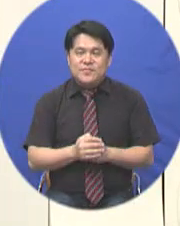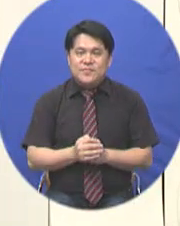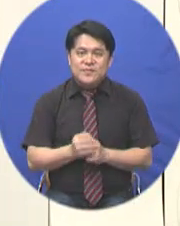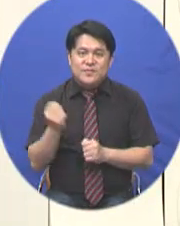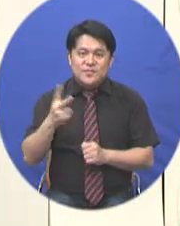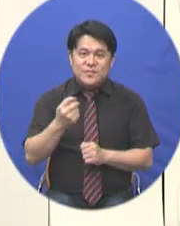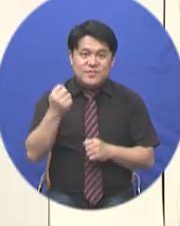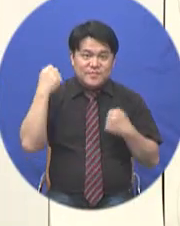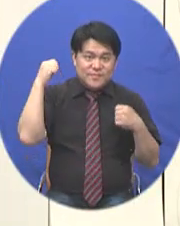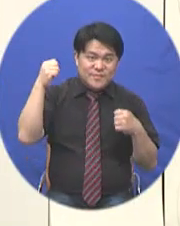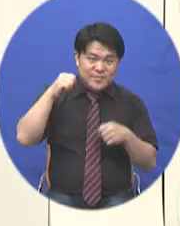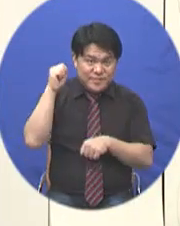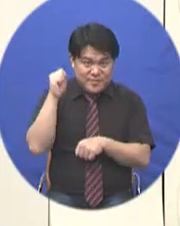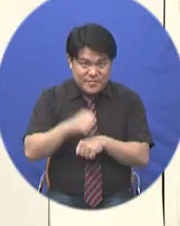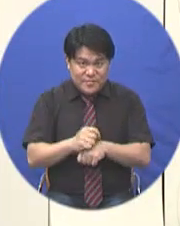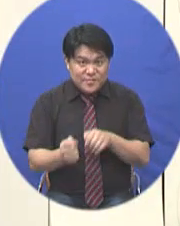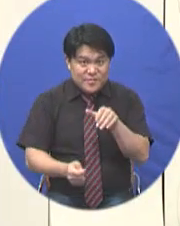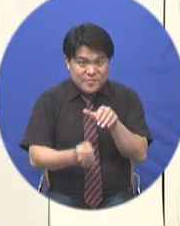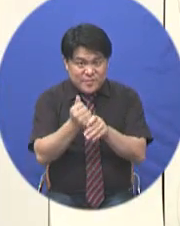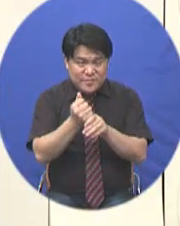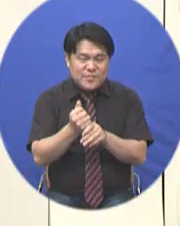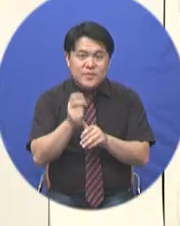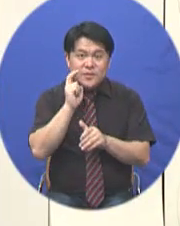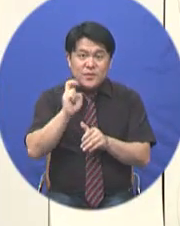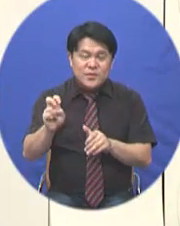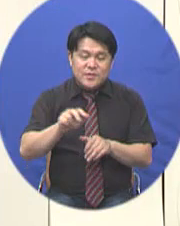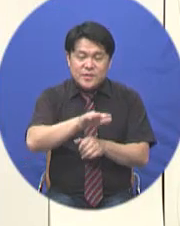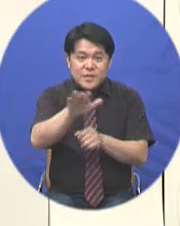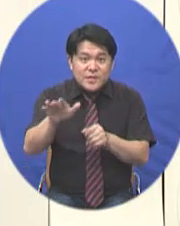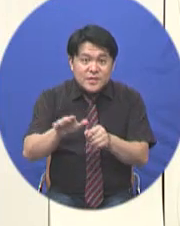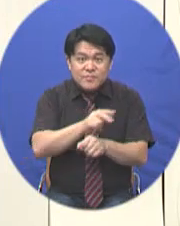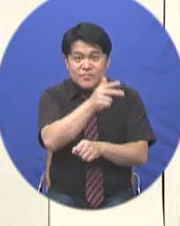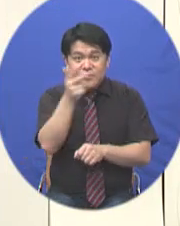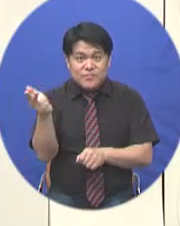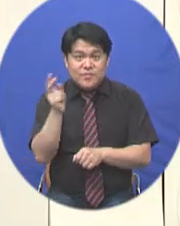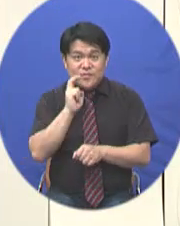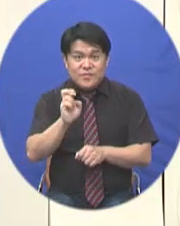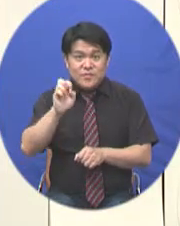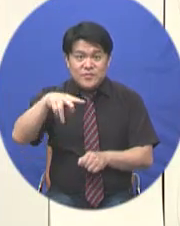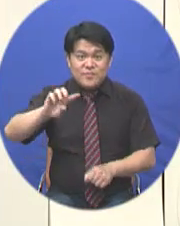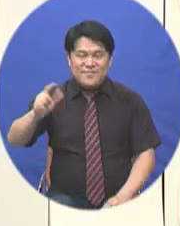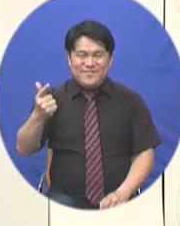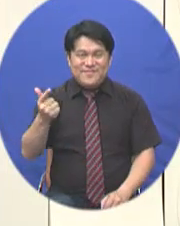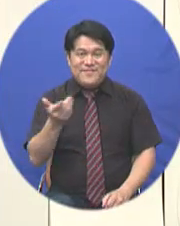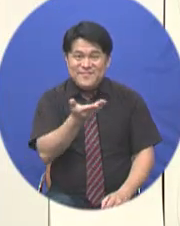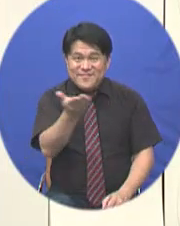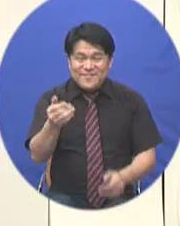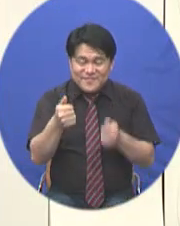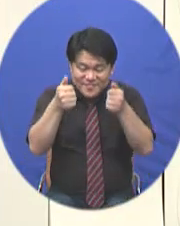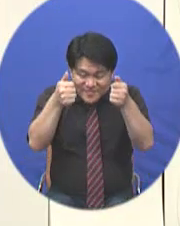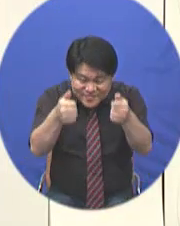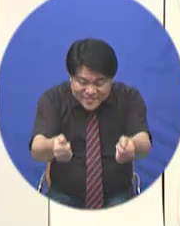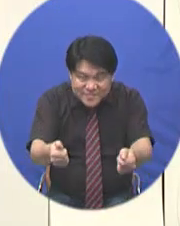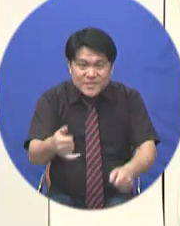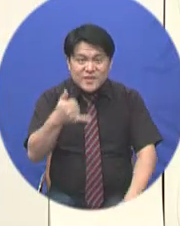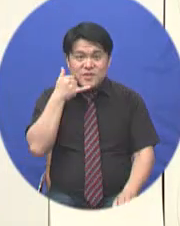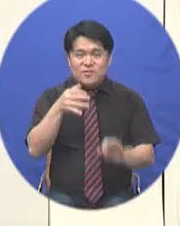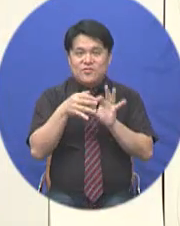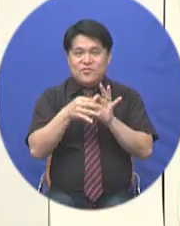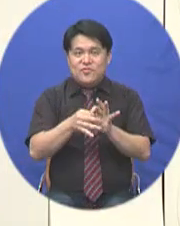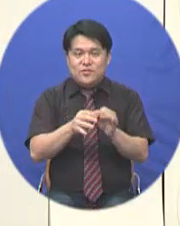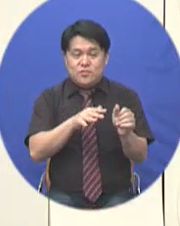유다은 인사드리겠습니다. 전화 한 통으로 소외된 이웃들에게 따뜻한 사랑과 나눔의 손길을